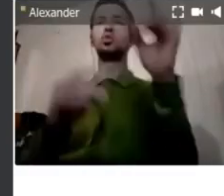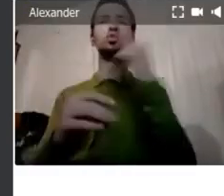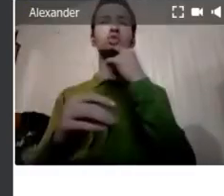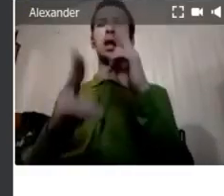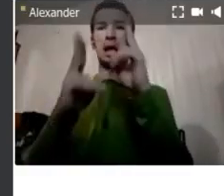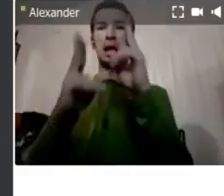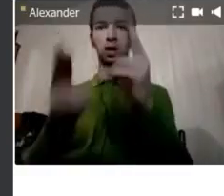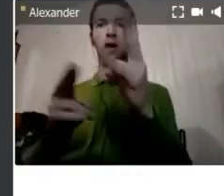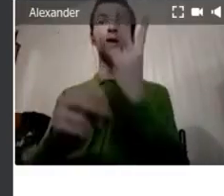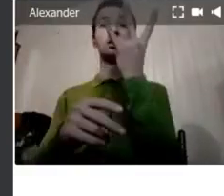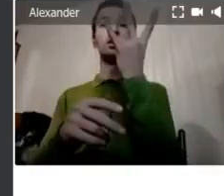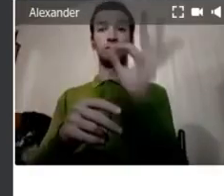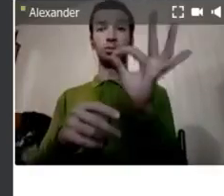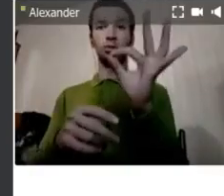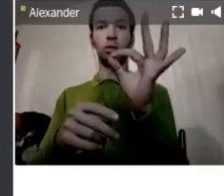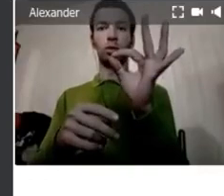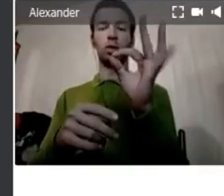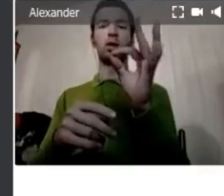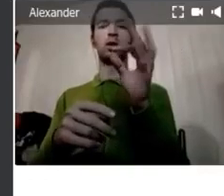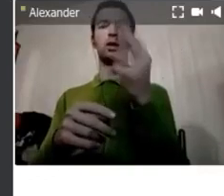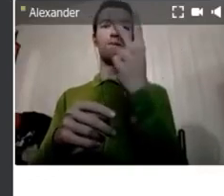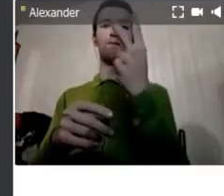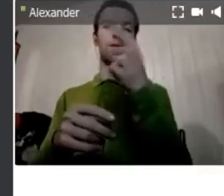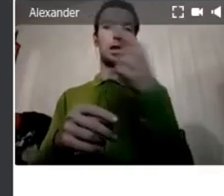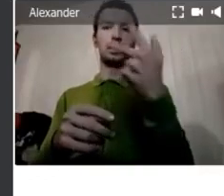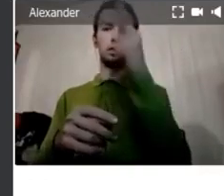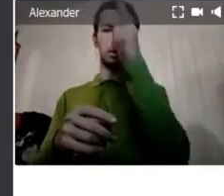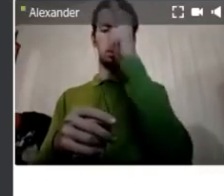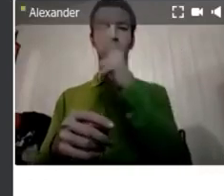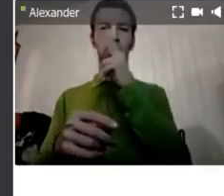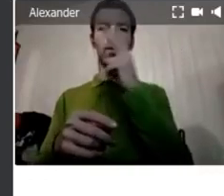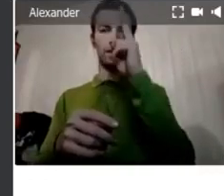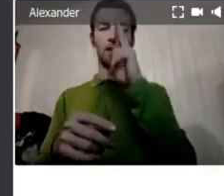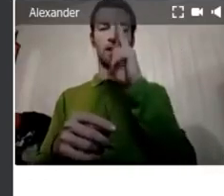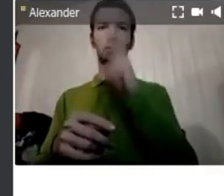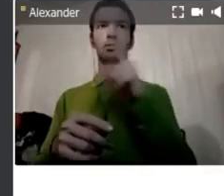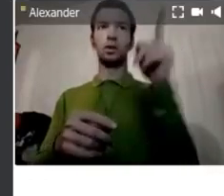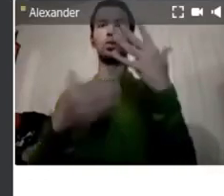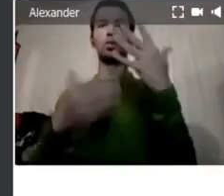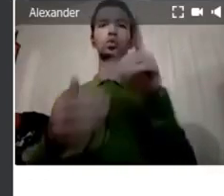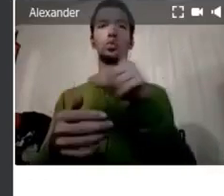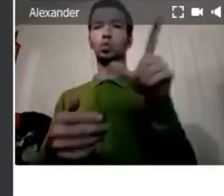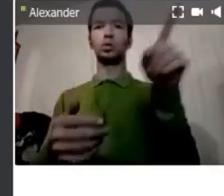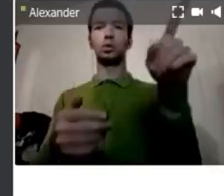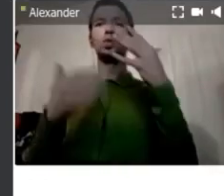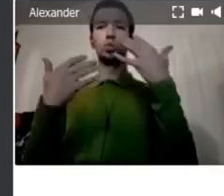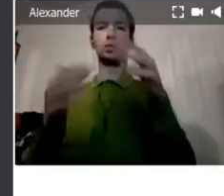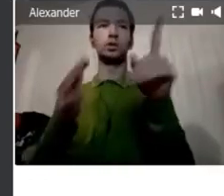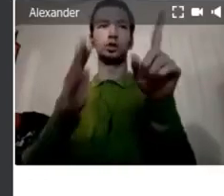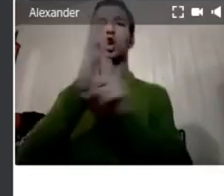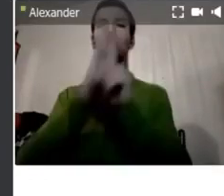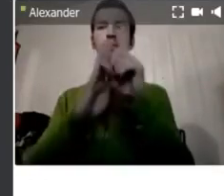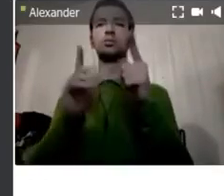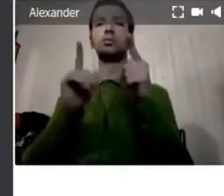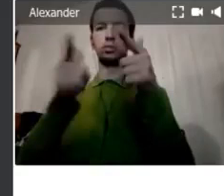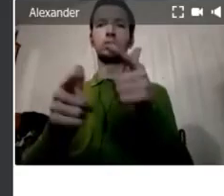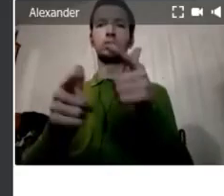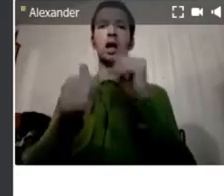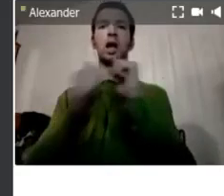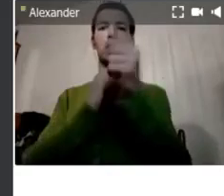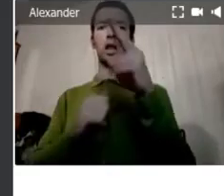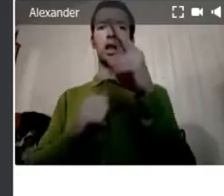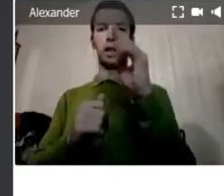какая мотивация, какое желание у людей. То есть, да, они разобрались, они поняли, к чему нужно стремиться. Быстро этого